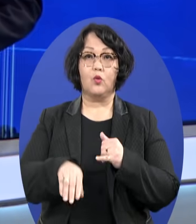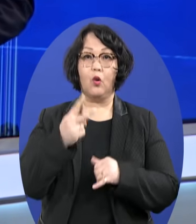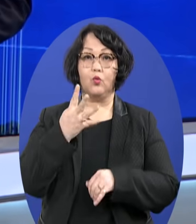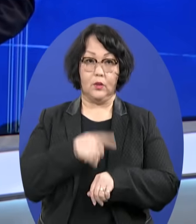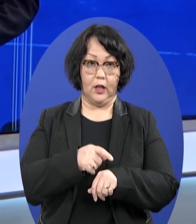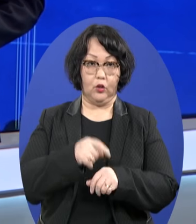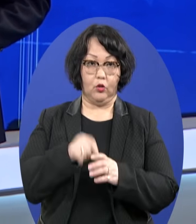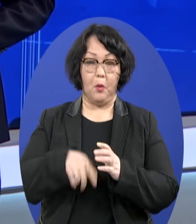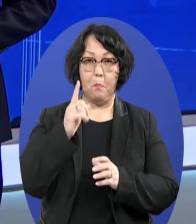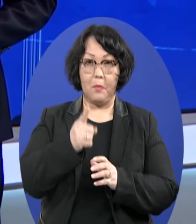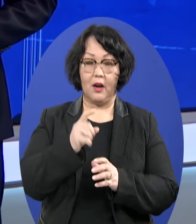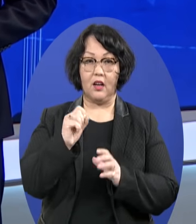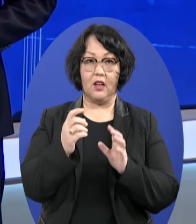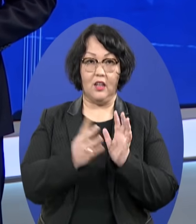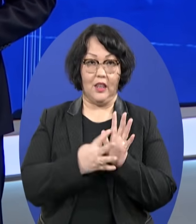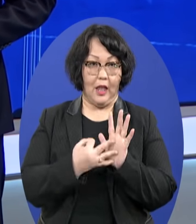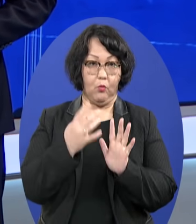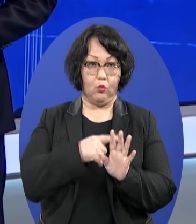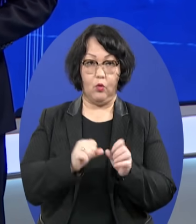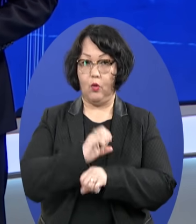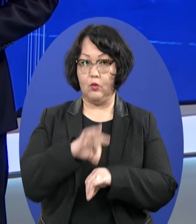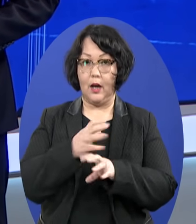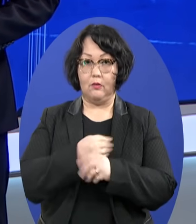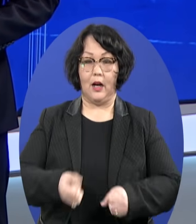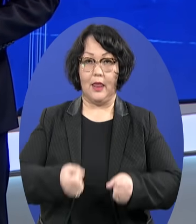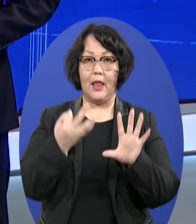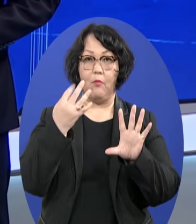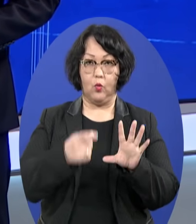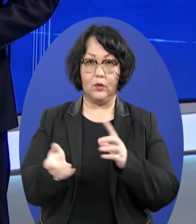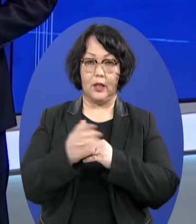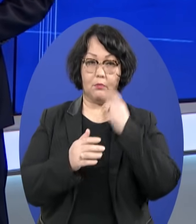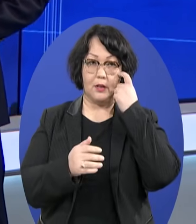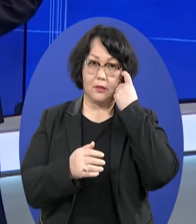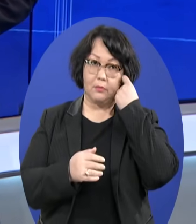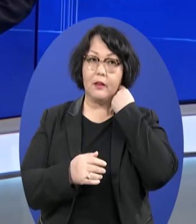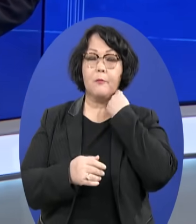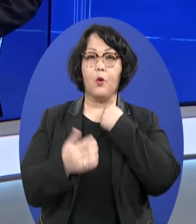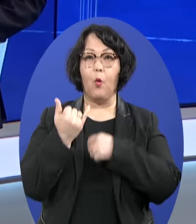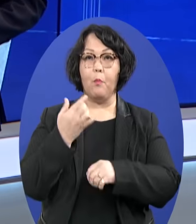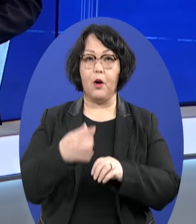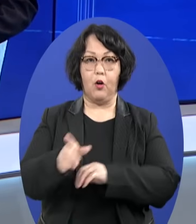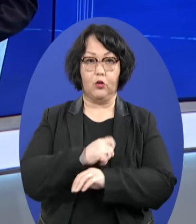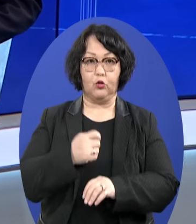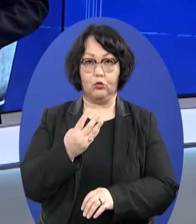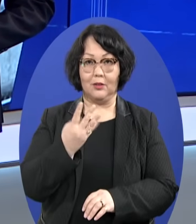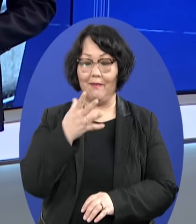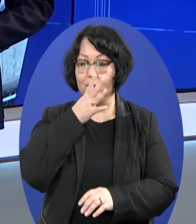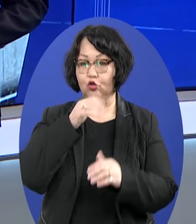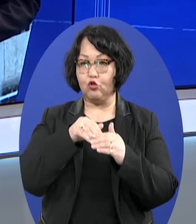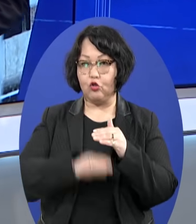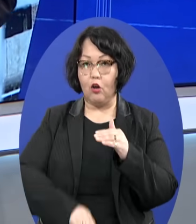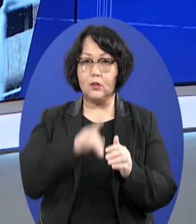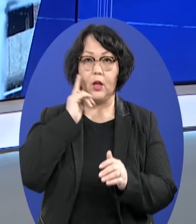цагт 1098 хүнээс коронавирусын халдвар илэрч 8 хүн нас баржээ. Нийслэл 45-аас доош насны